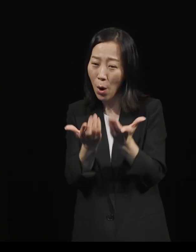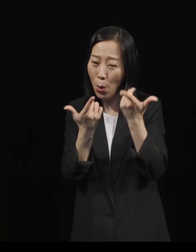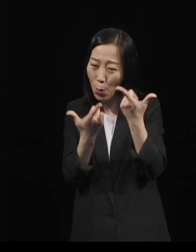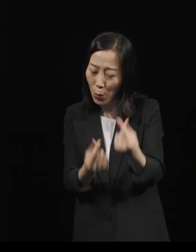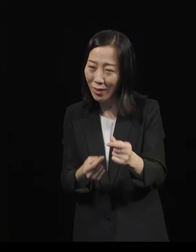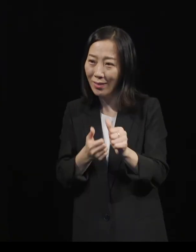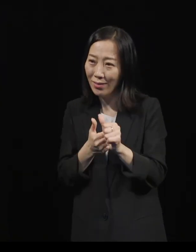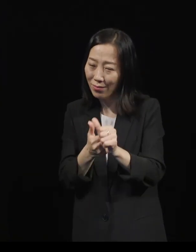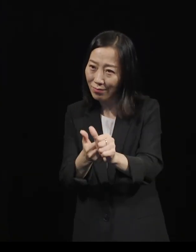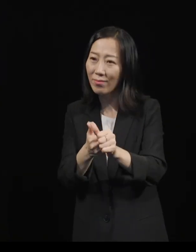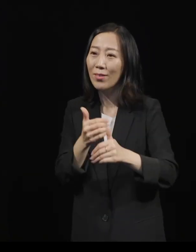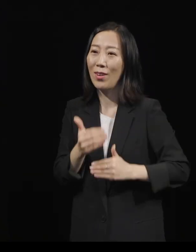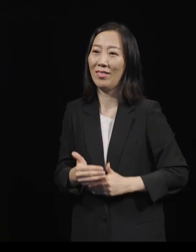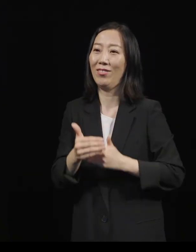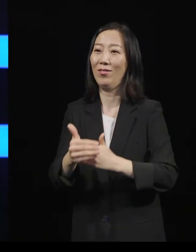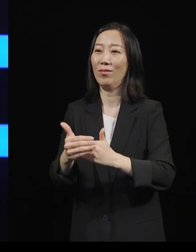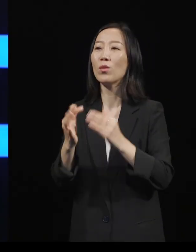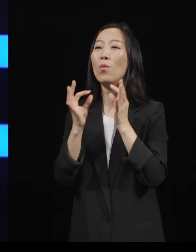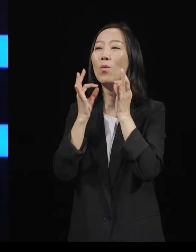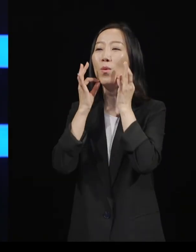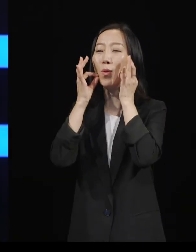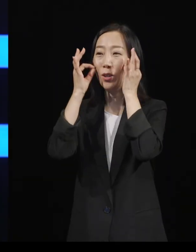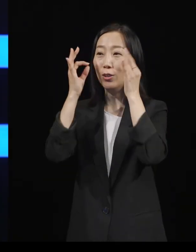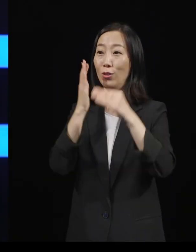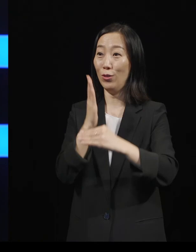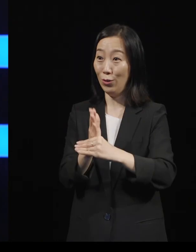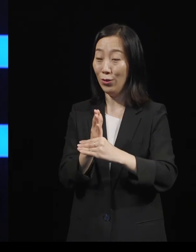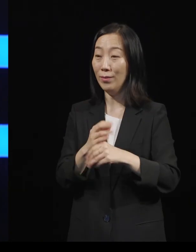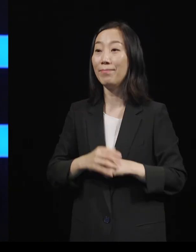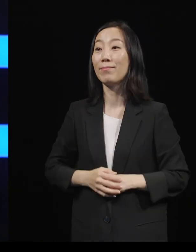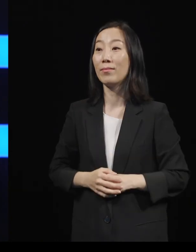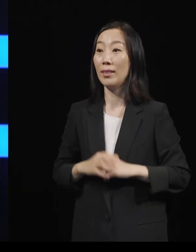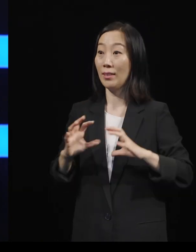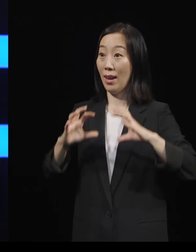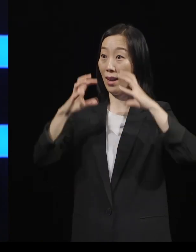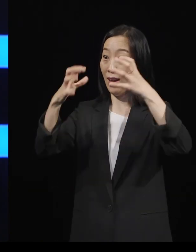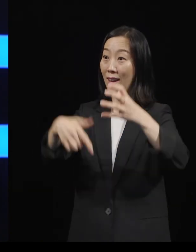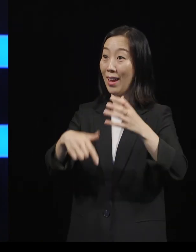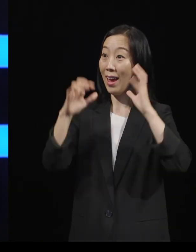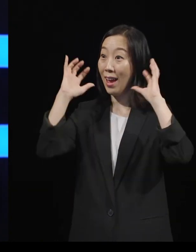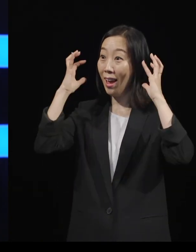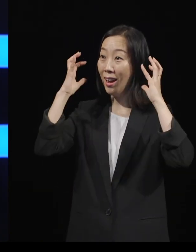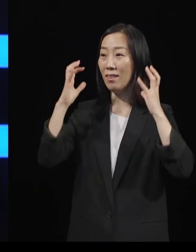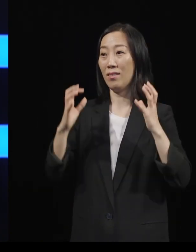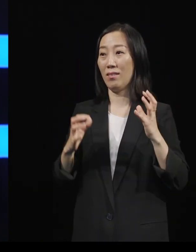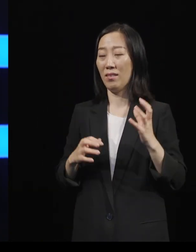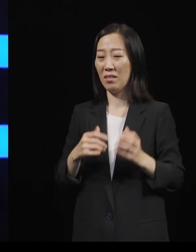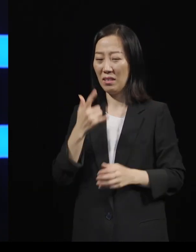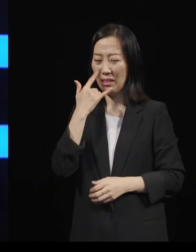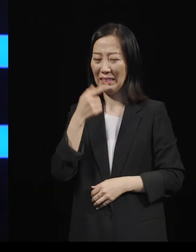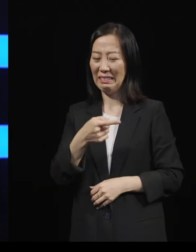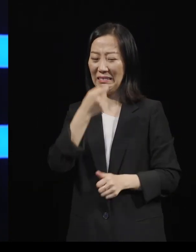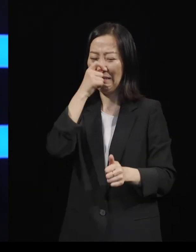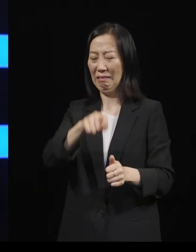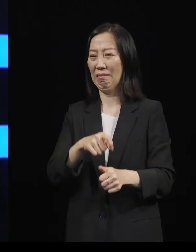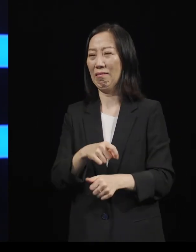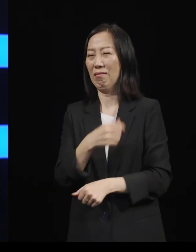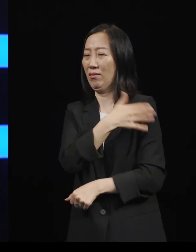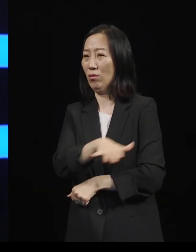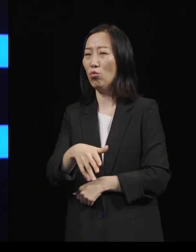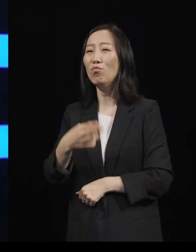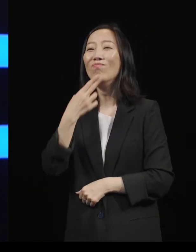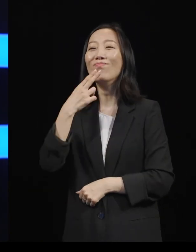맞추려고 노력을 하고 있고요. 이 세상에 자신의 아이를 사랑하지 않는 부모는 어디에도